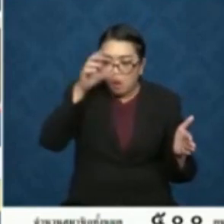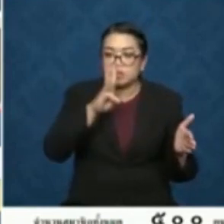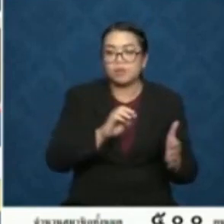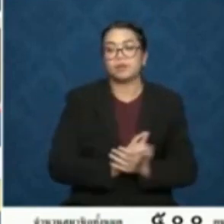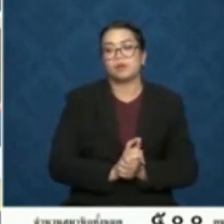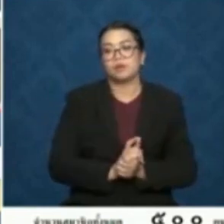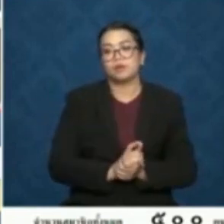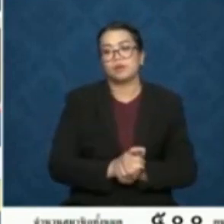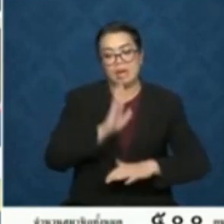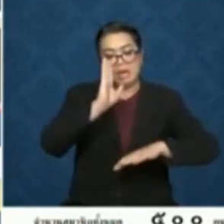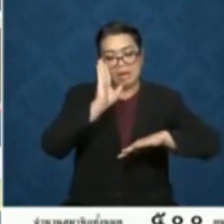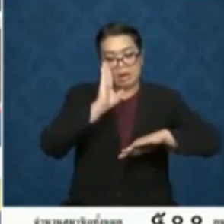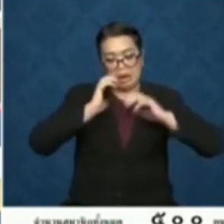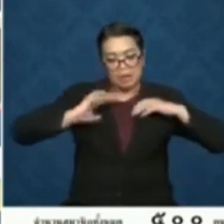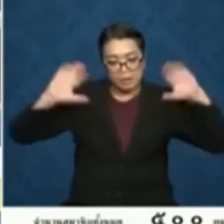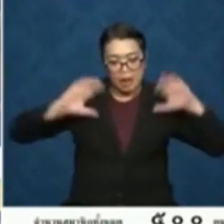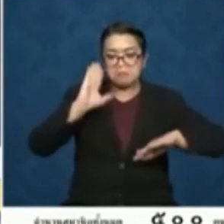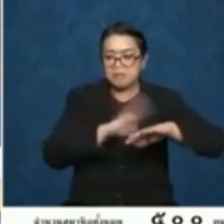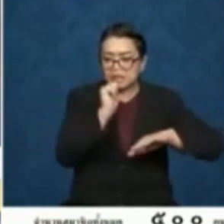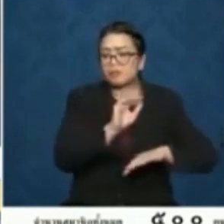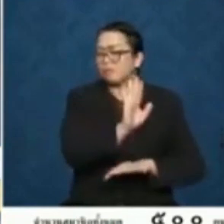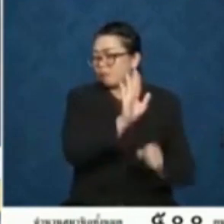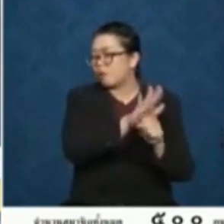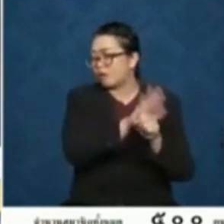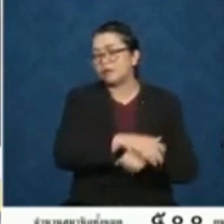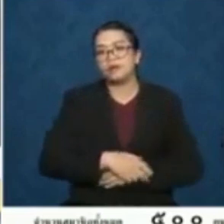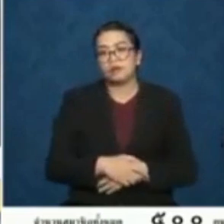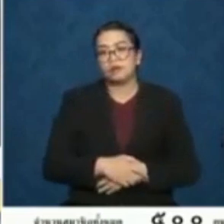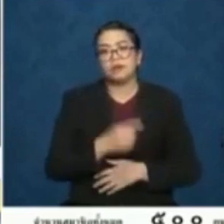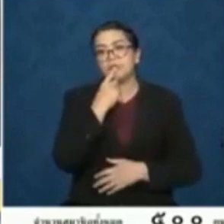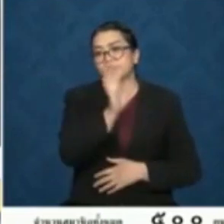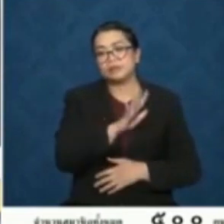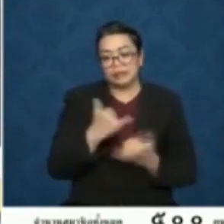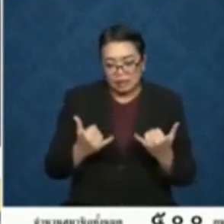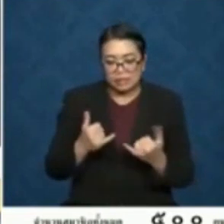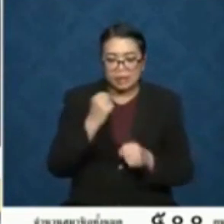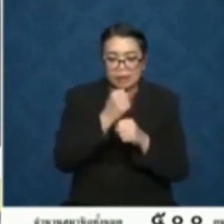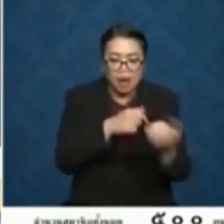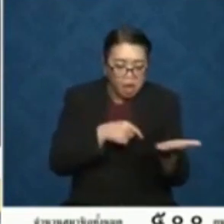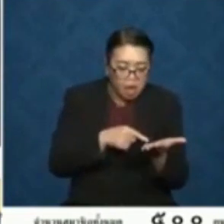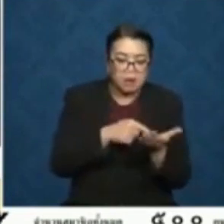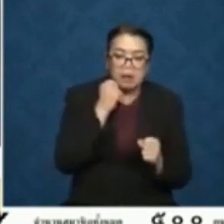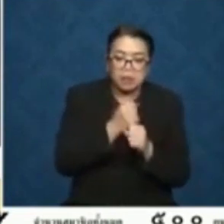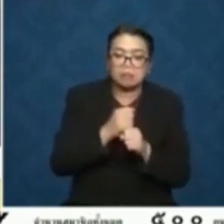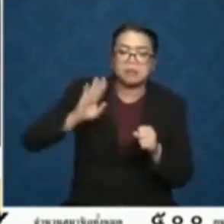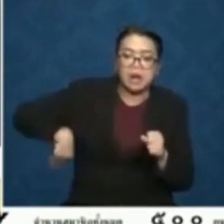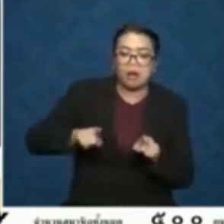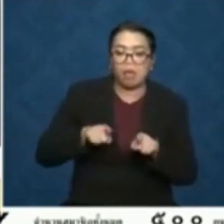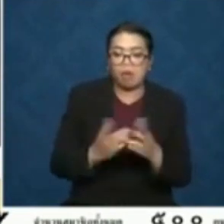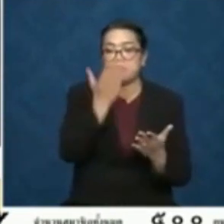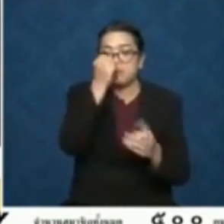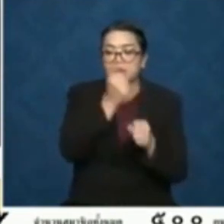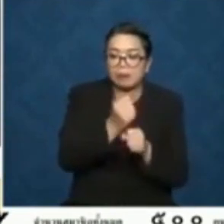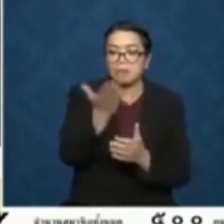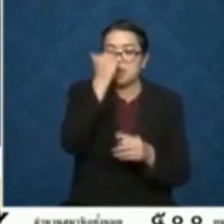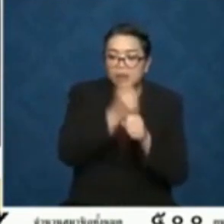หร่ค่อยเริ่มทำงานเมื่อนั้นเลิกเรียกตัวเองว่าเป็นรัฐบาลมืออาชีพครับแบบนี้เป็นได้รัฐบาลเช้าชามเย็นชามครับ